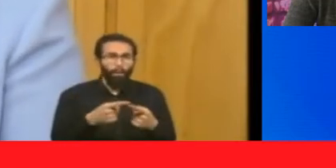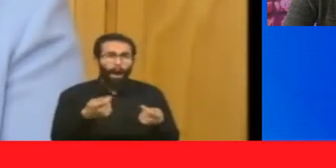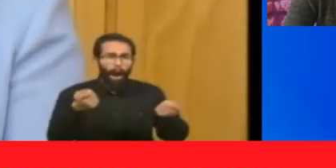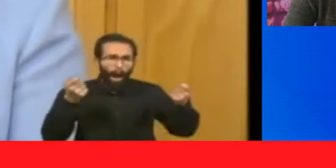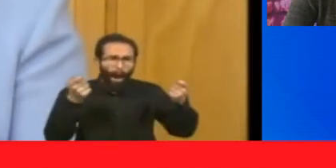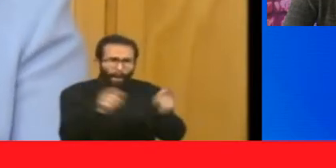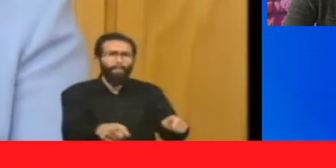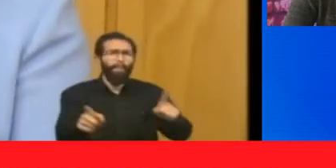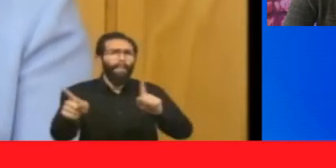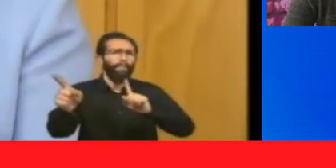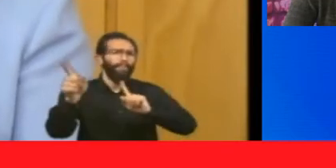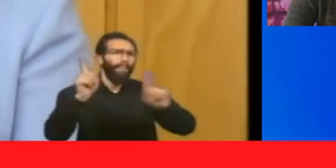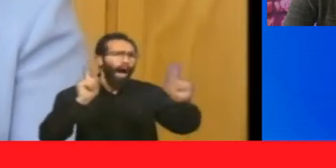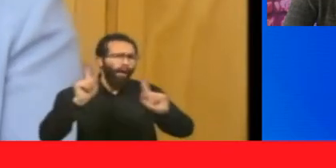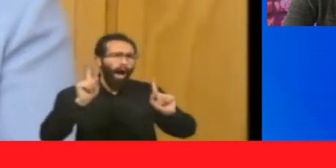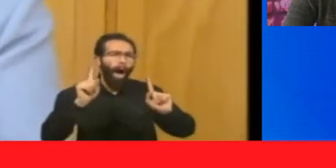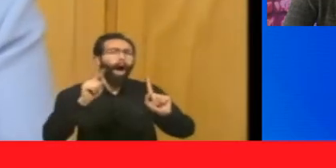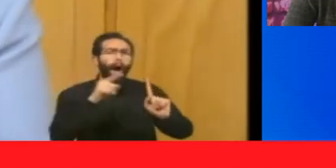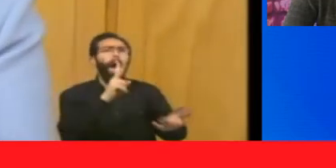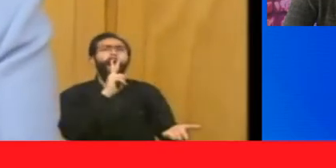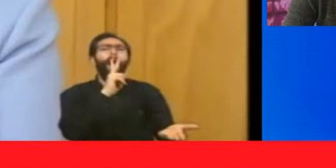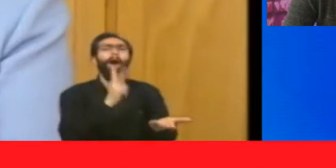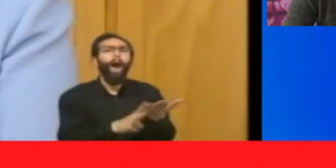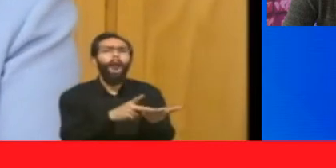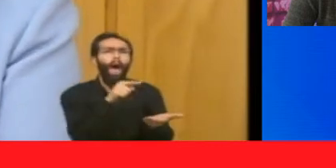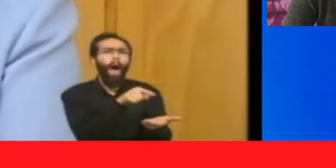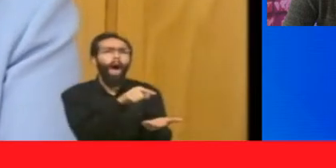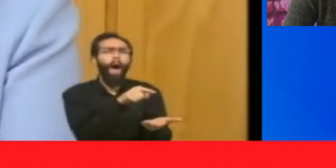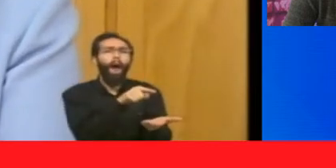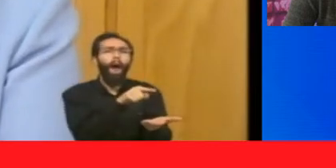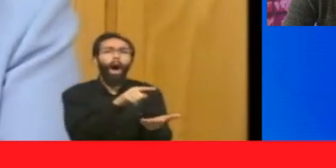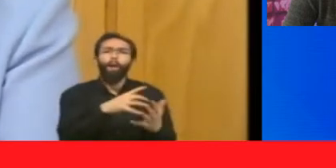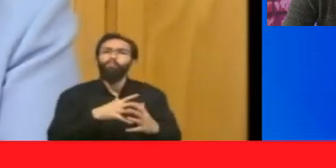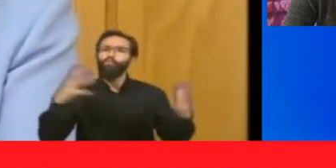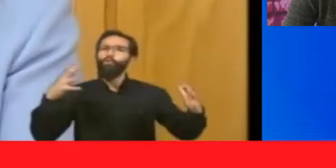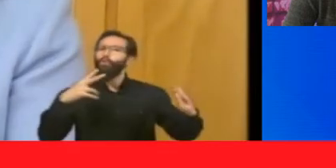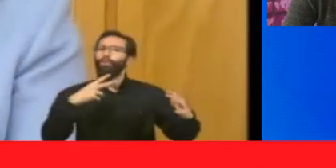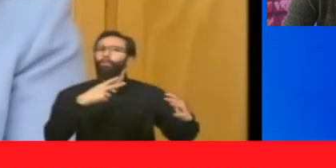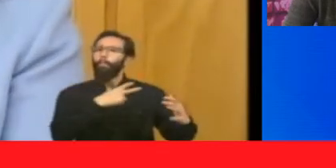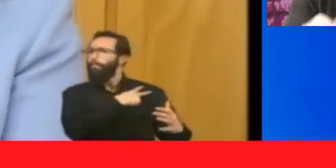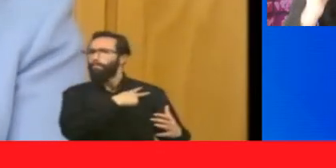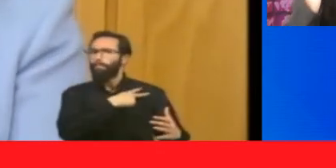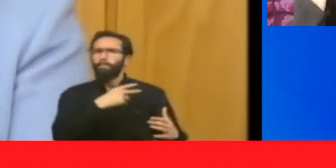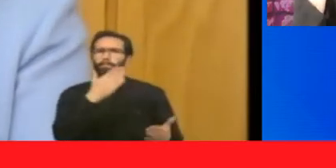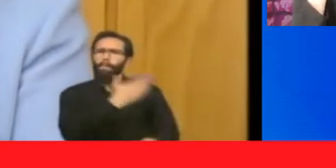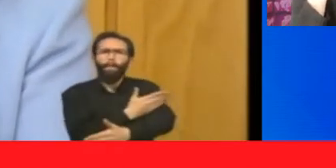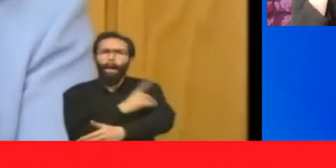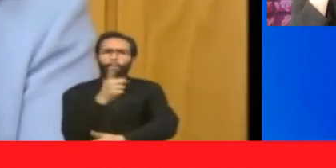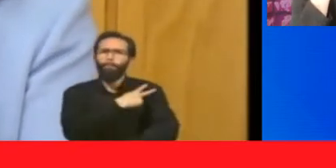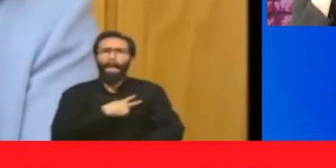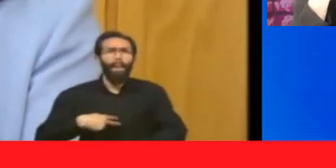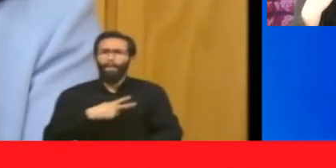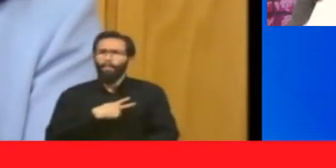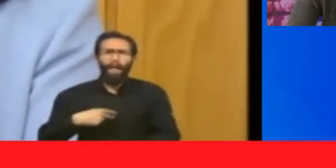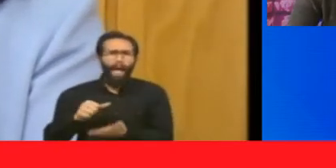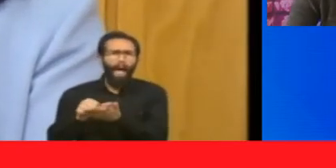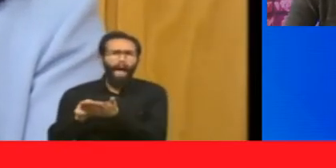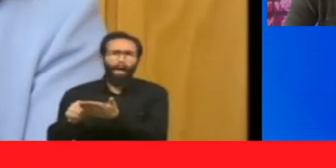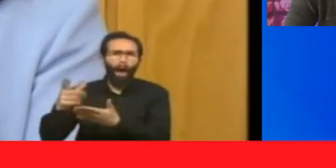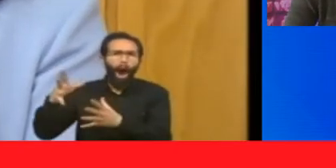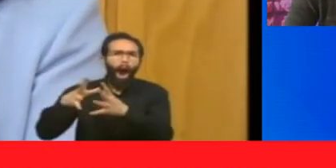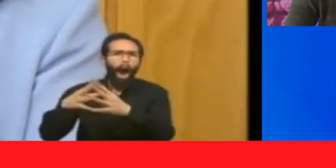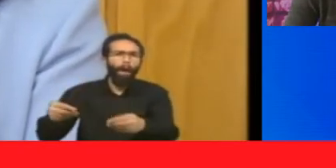davası kararını büyükşehir belediyelerini kaybettikleri 31 Mart akşamı verdiler